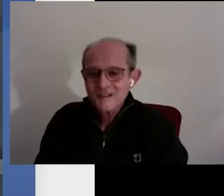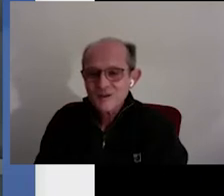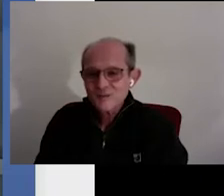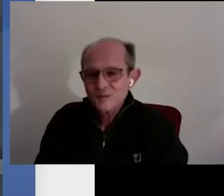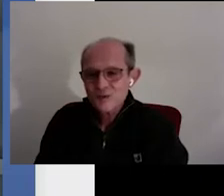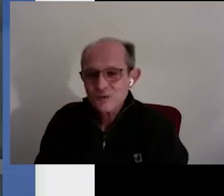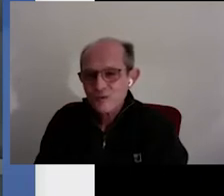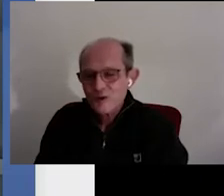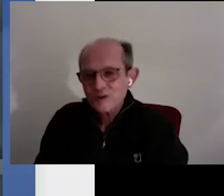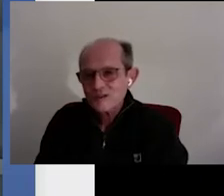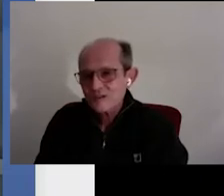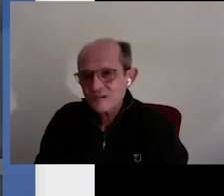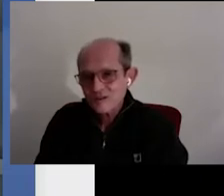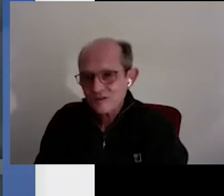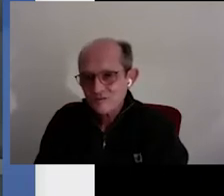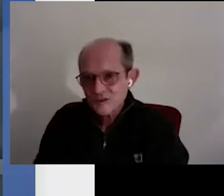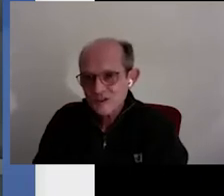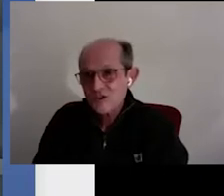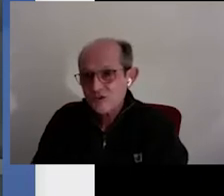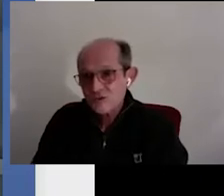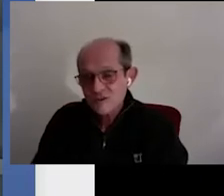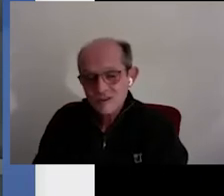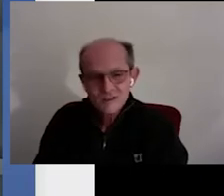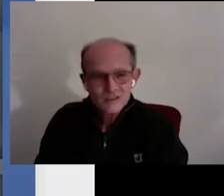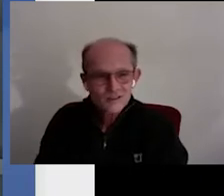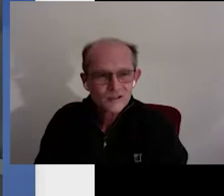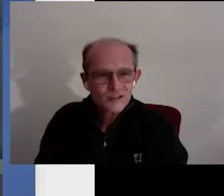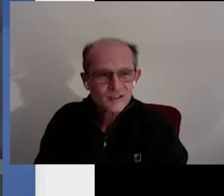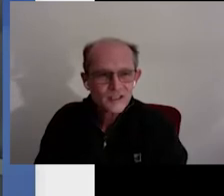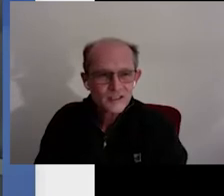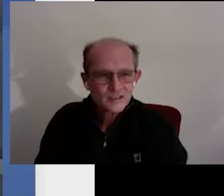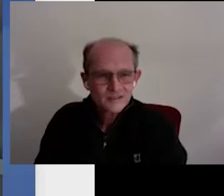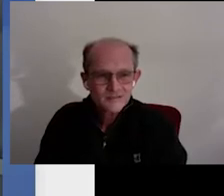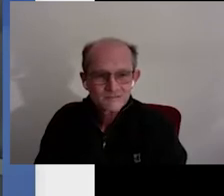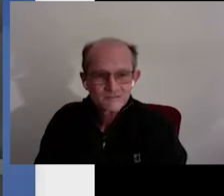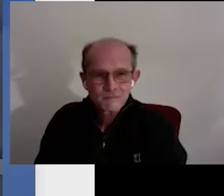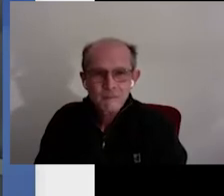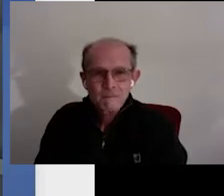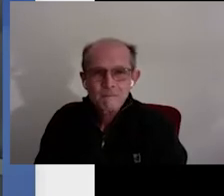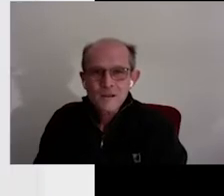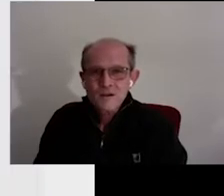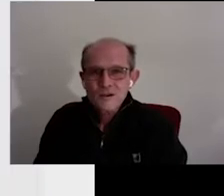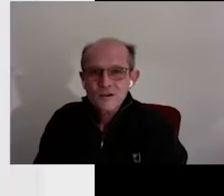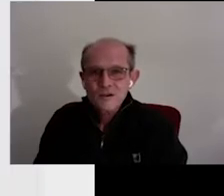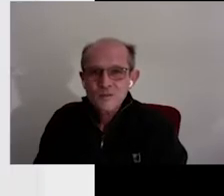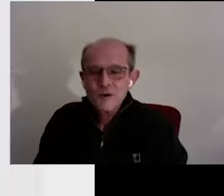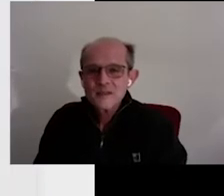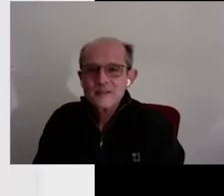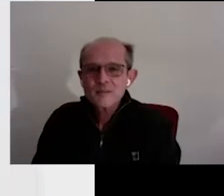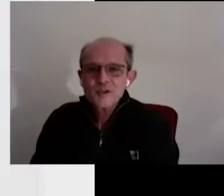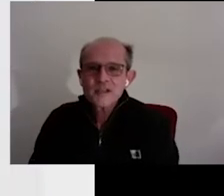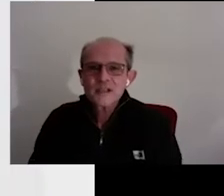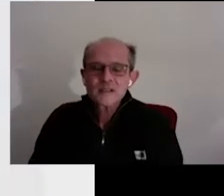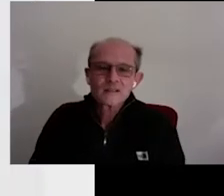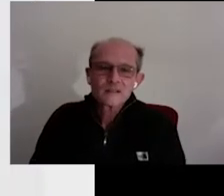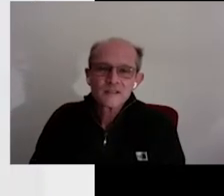pour comprendre ce qui se joue dans ces gestes. Le